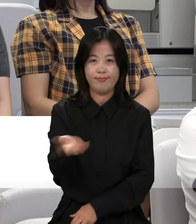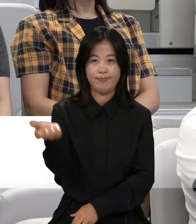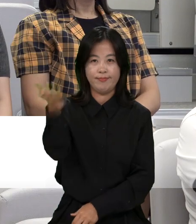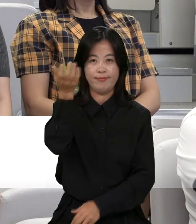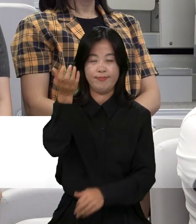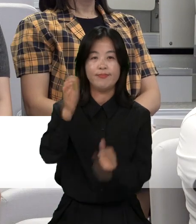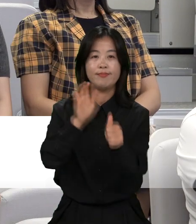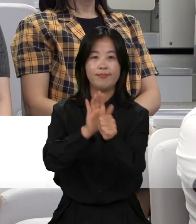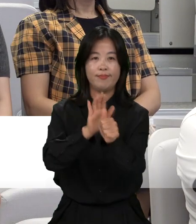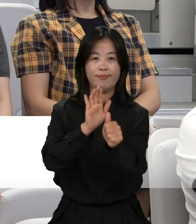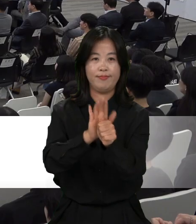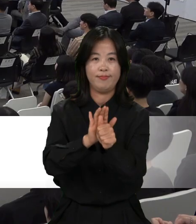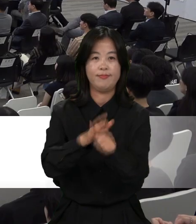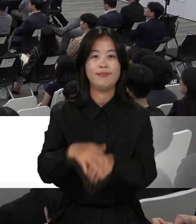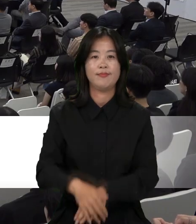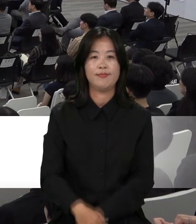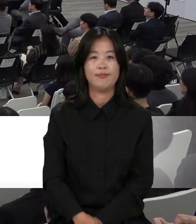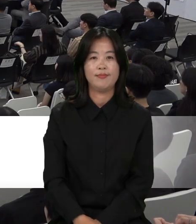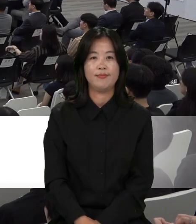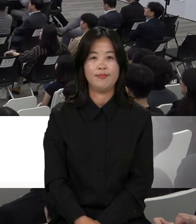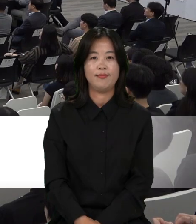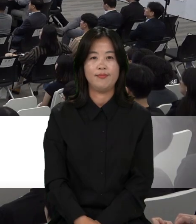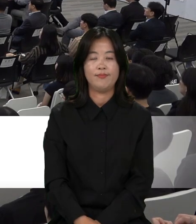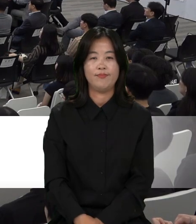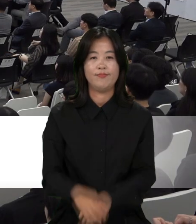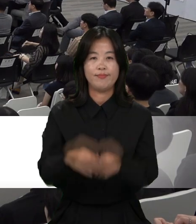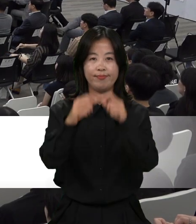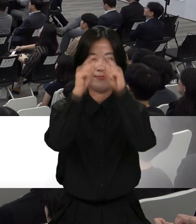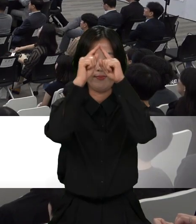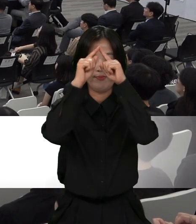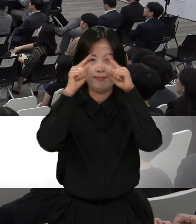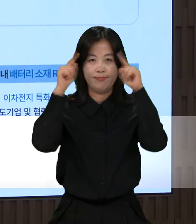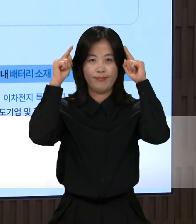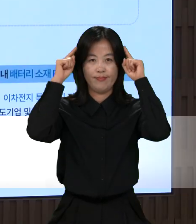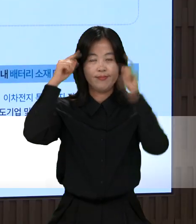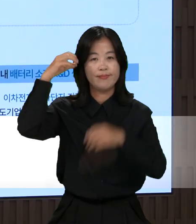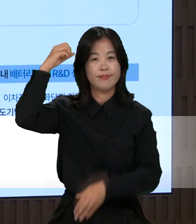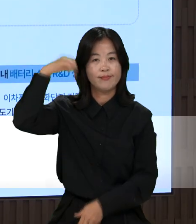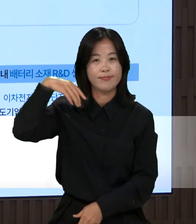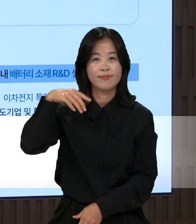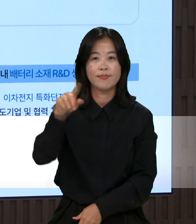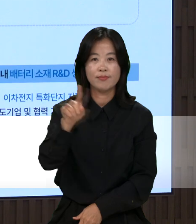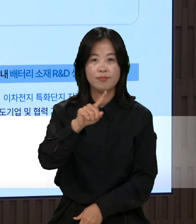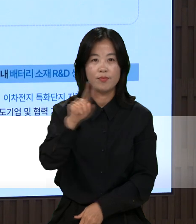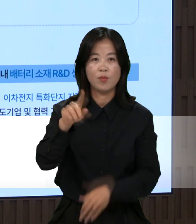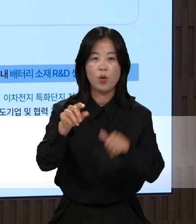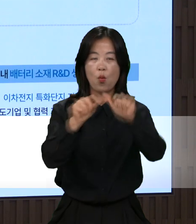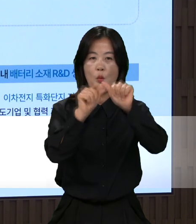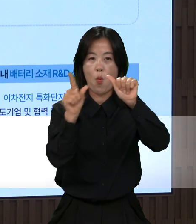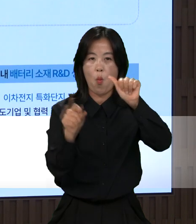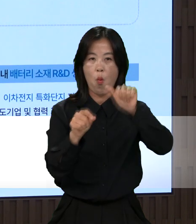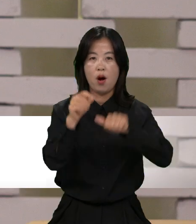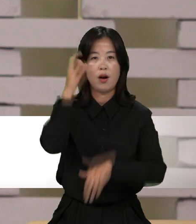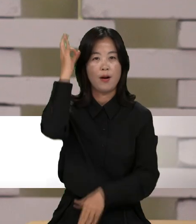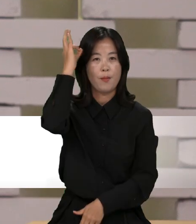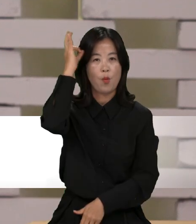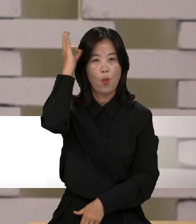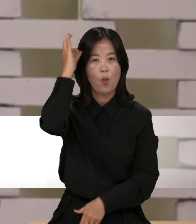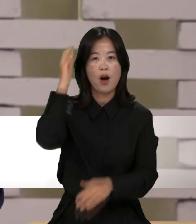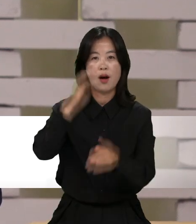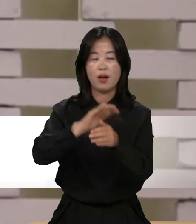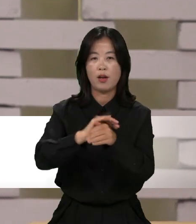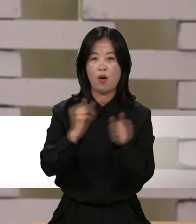질적 수준을 높이기 위해 지정 지원합니다 이번 포스텍 특성화 대학원 개원은 지난 5월